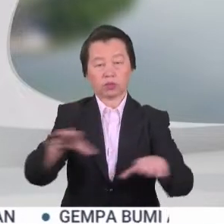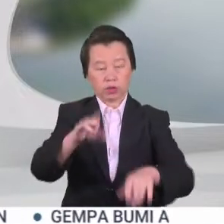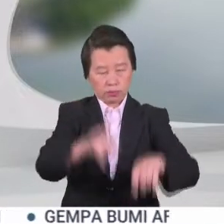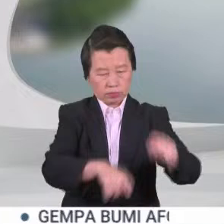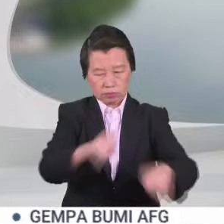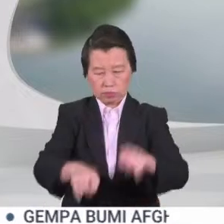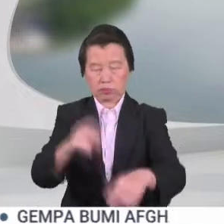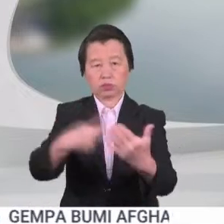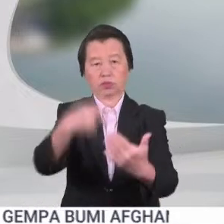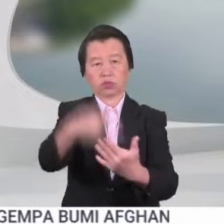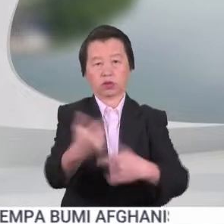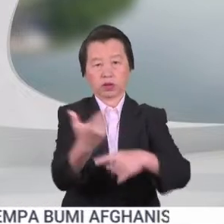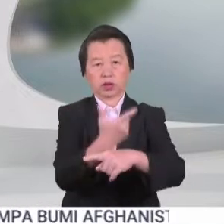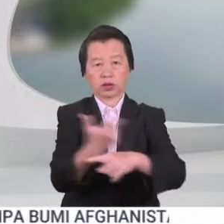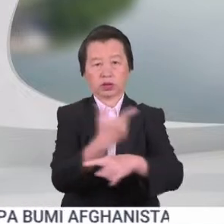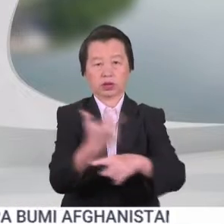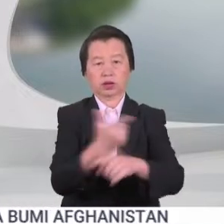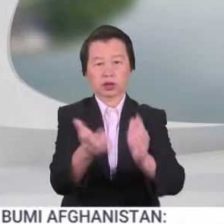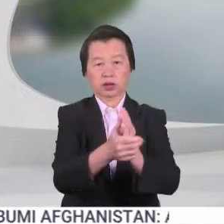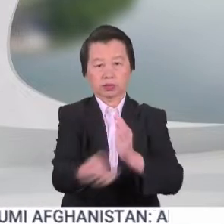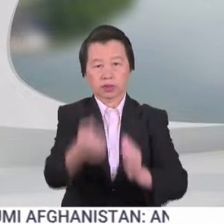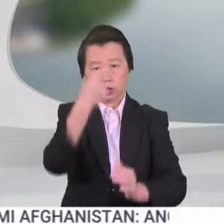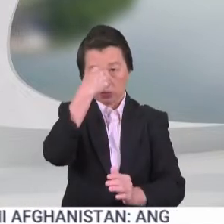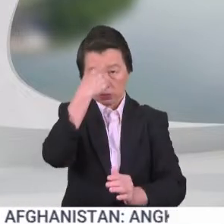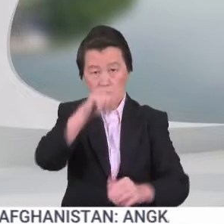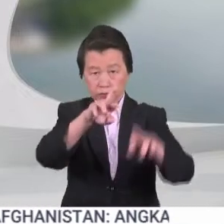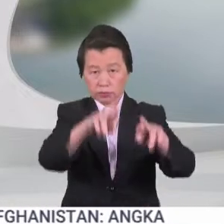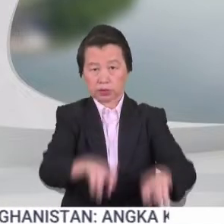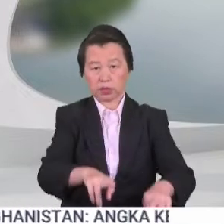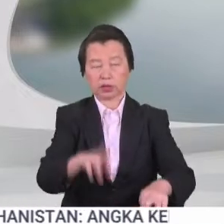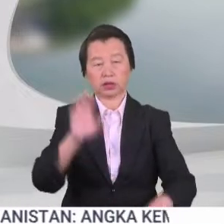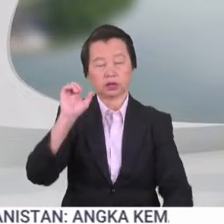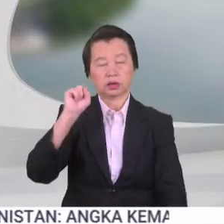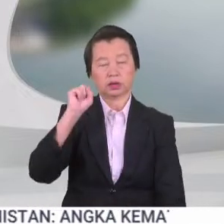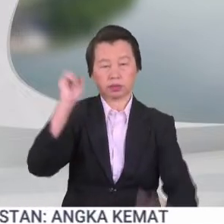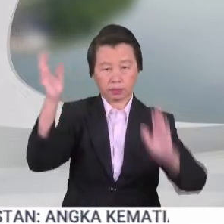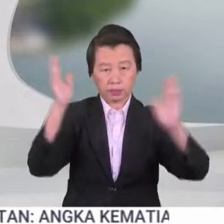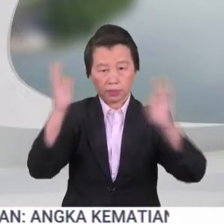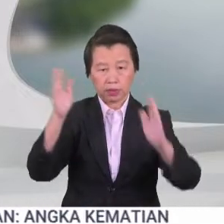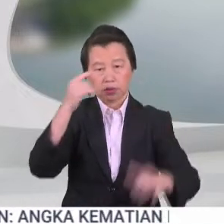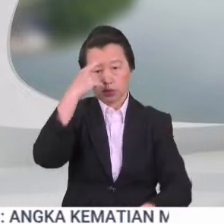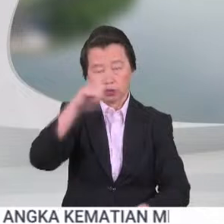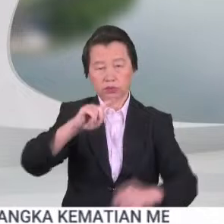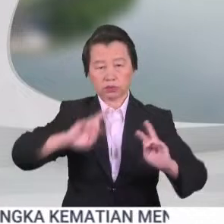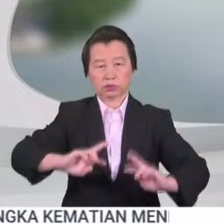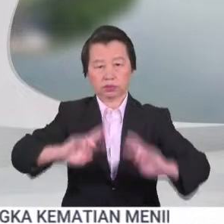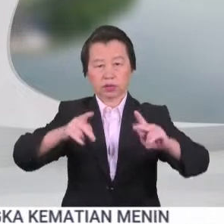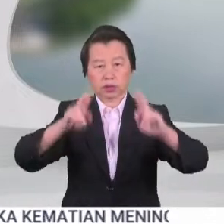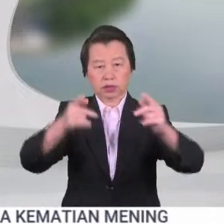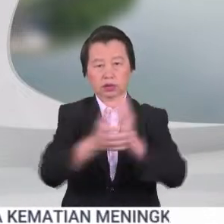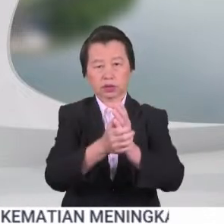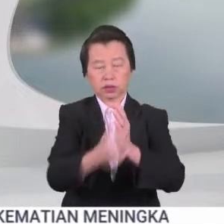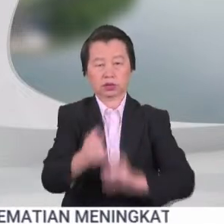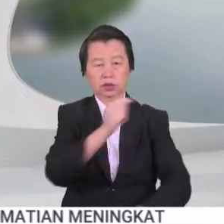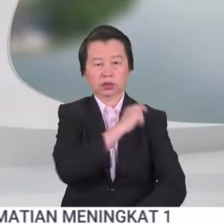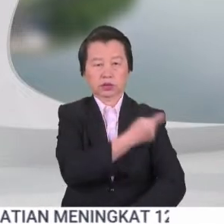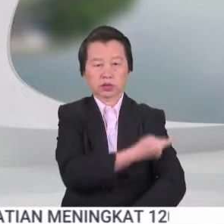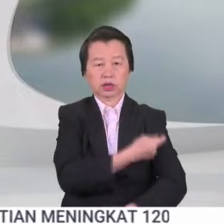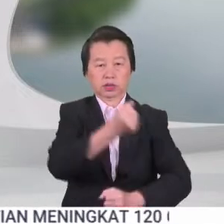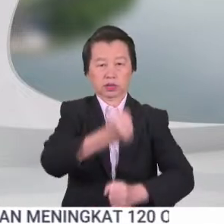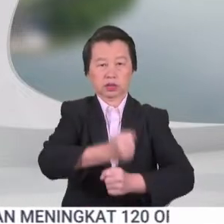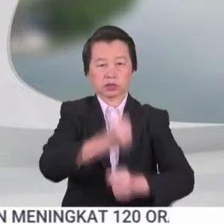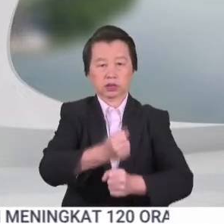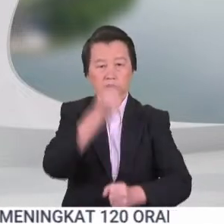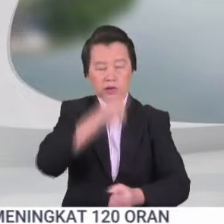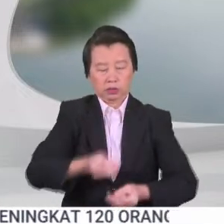pelbagai program latihan kemahiran kepada rakyat di negara ini bagi mempertingkat kemahiran tenaga kerja